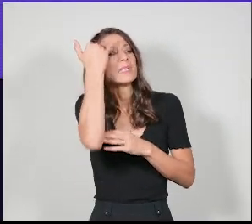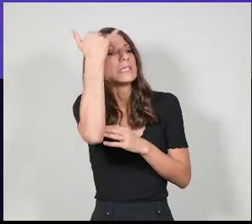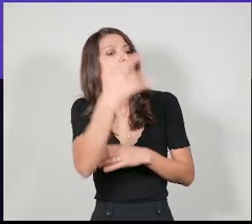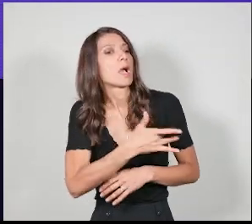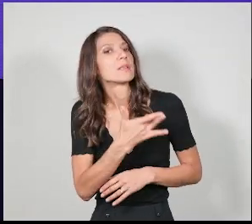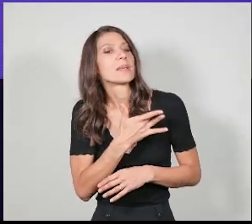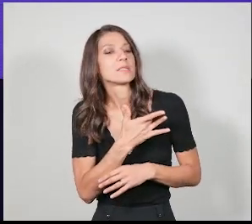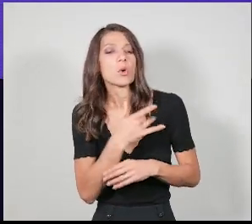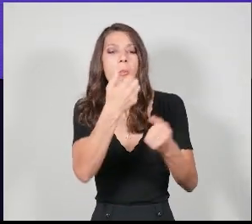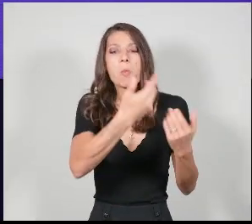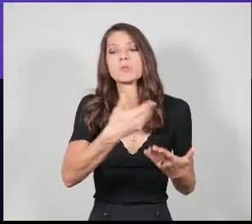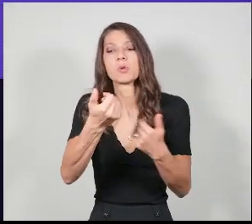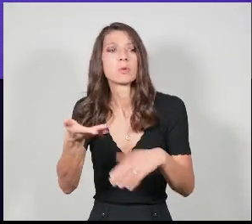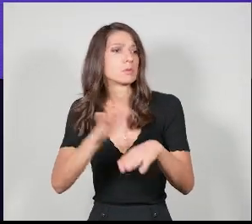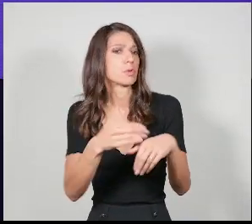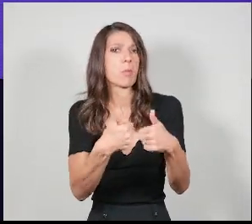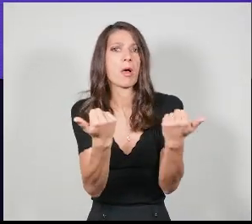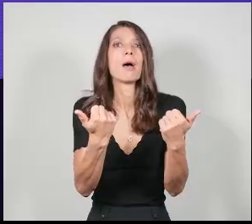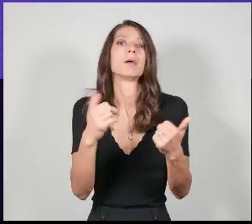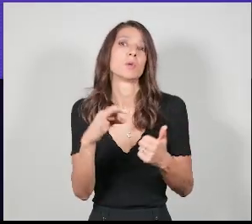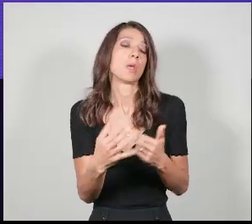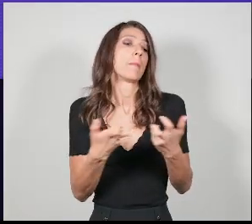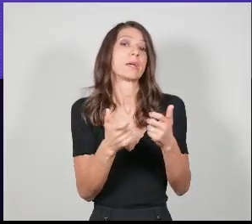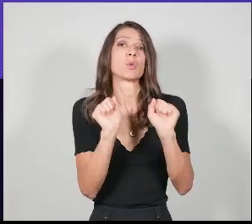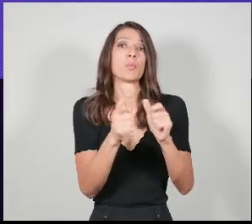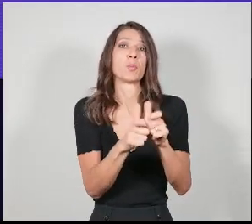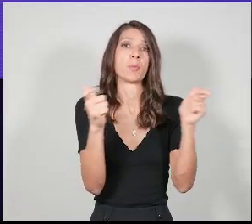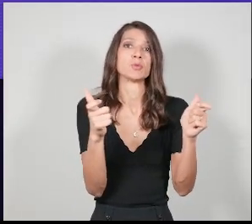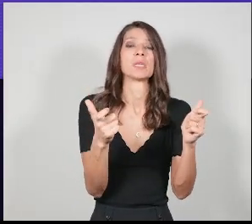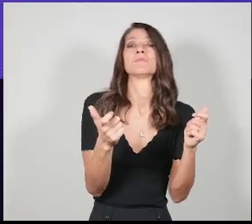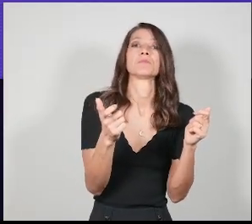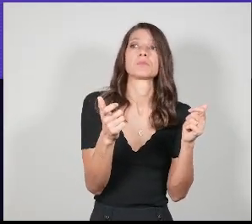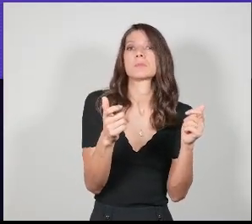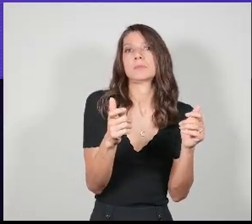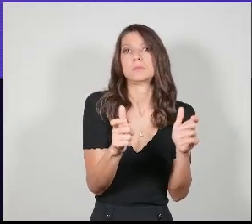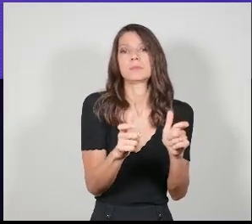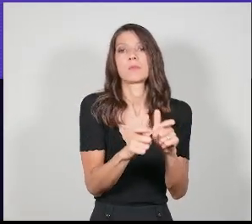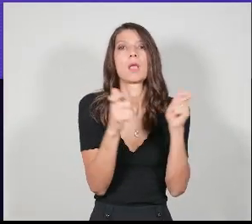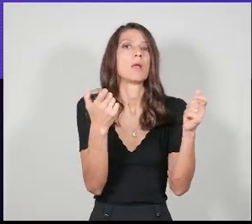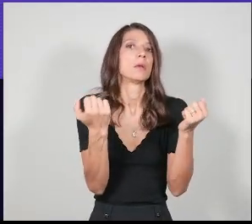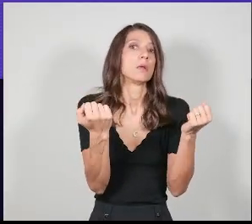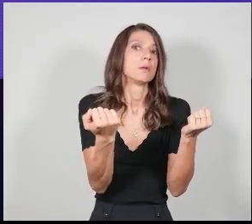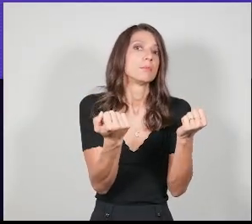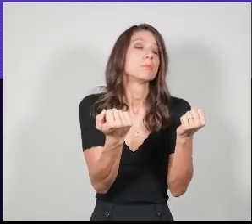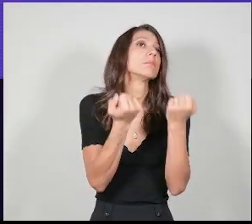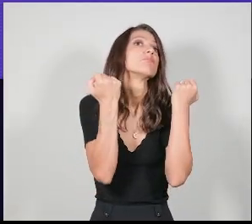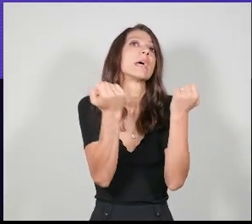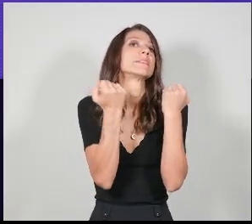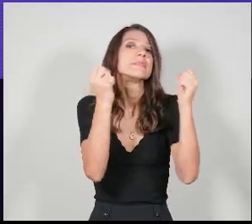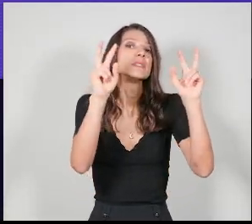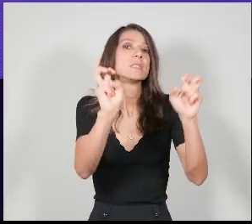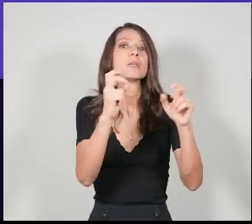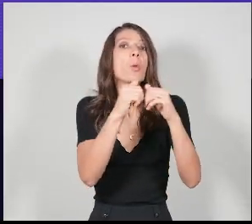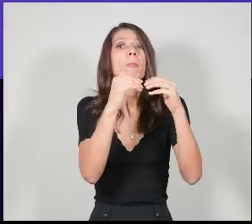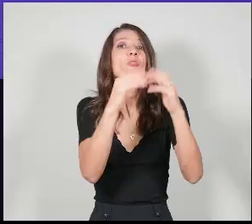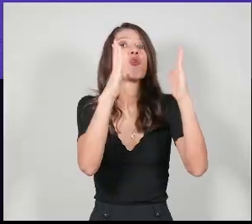pas du tout. Une structure peut avoir à la fois une activité, donc je vais parler en termes d'activité, donc pas de catégorie juridique, une activité de foyer